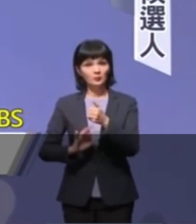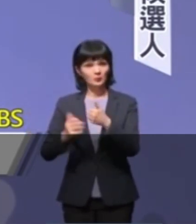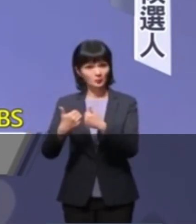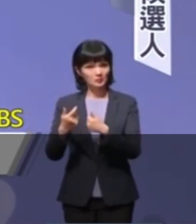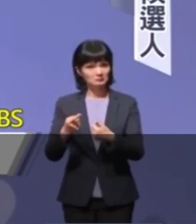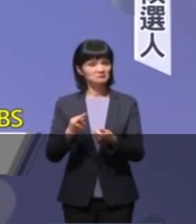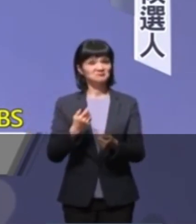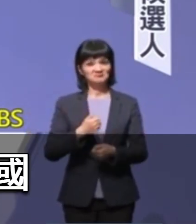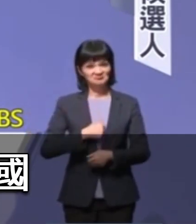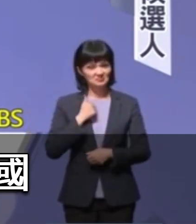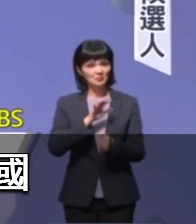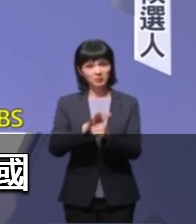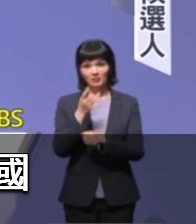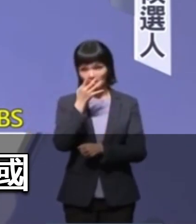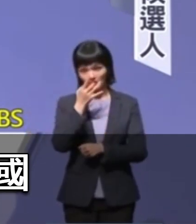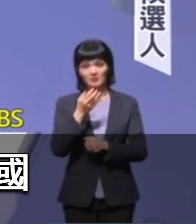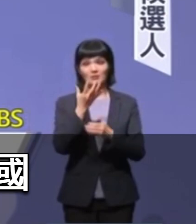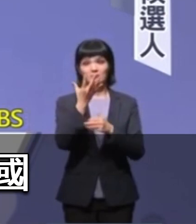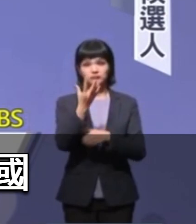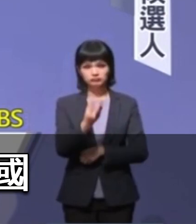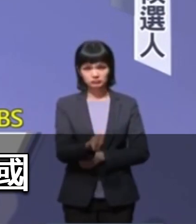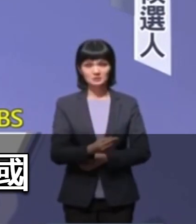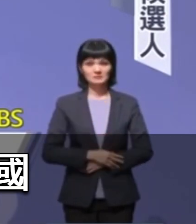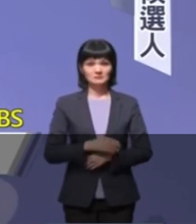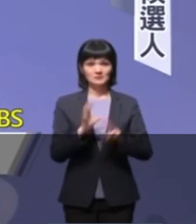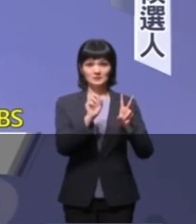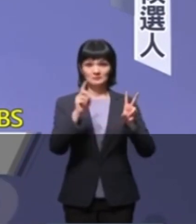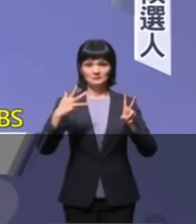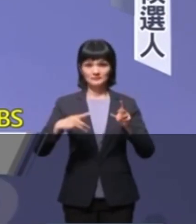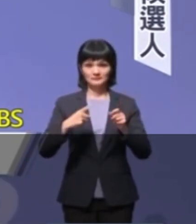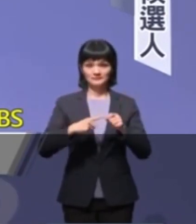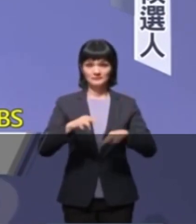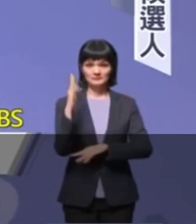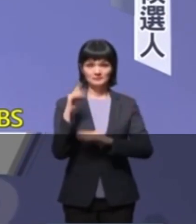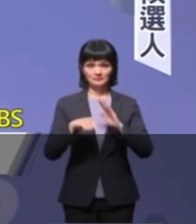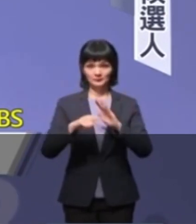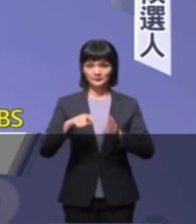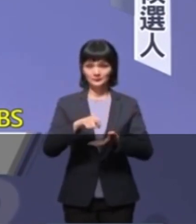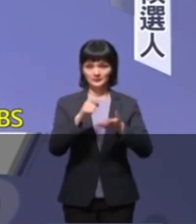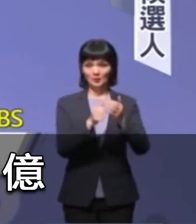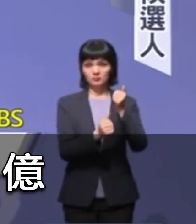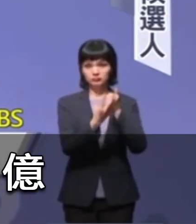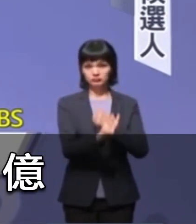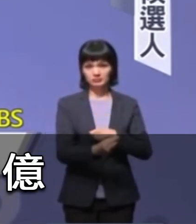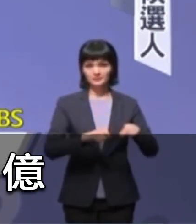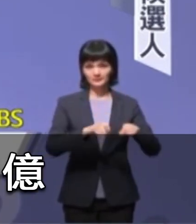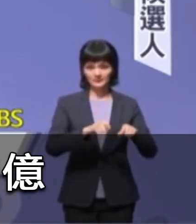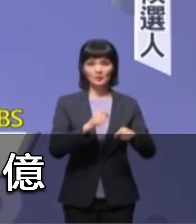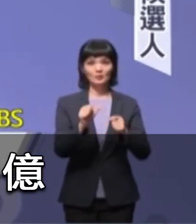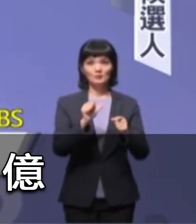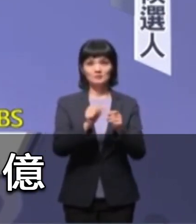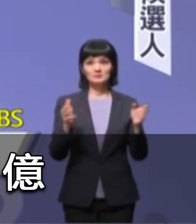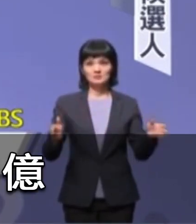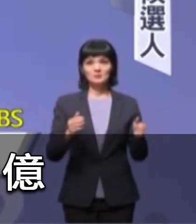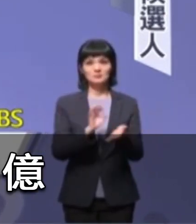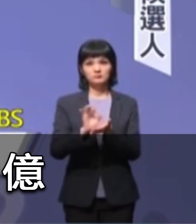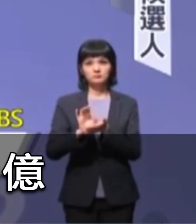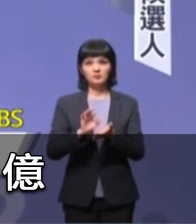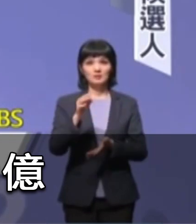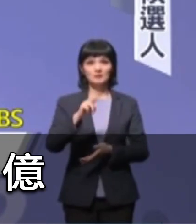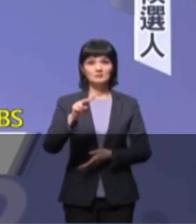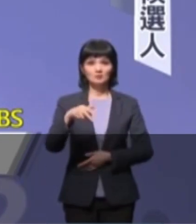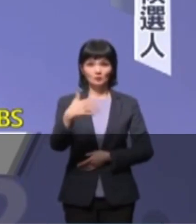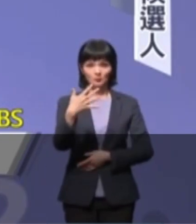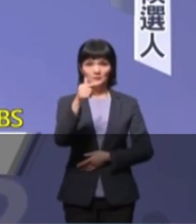一路的滑落。2018年，行政院提出了我国少子女化的对策计划，5年的计划编列超过